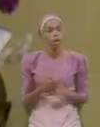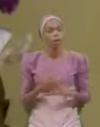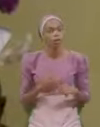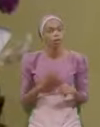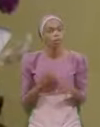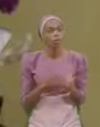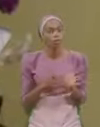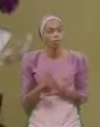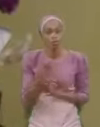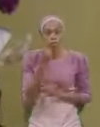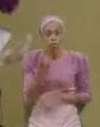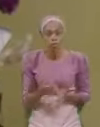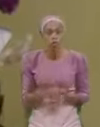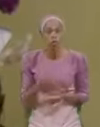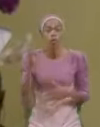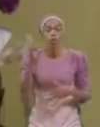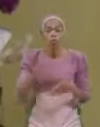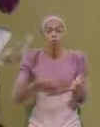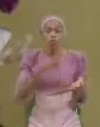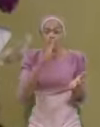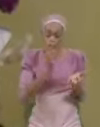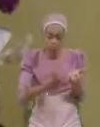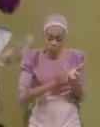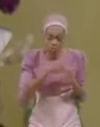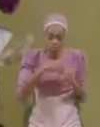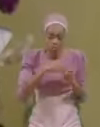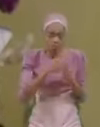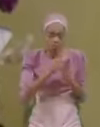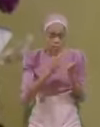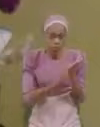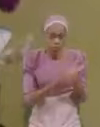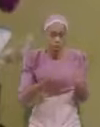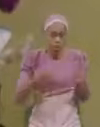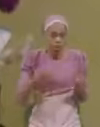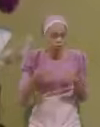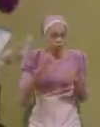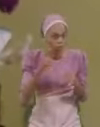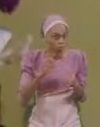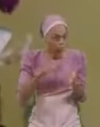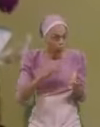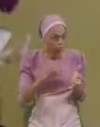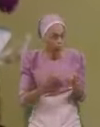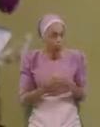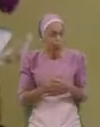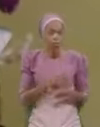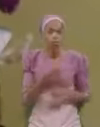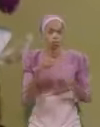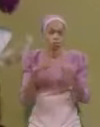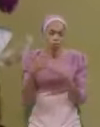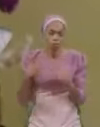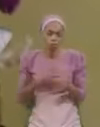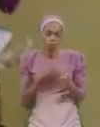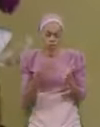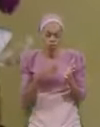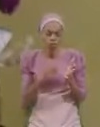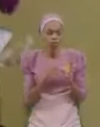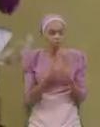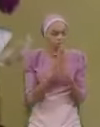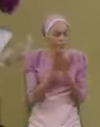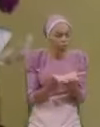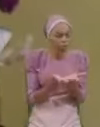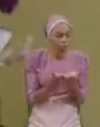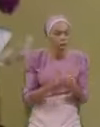Jésus maintenant Jésus lu qui qui a-t-il écrit dans la loi frères et sœurs quand nous lisons la Parole de Dieu comment